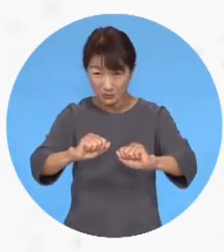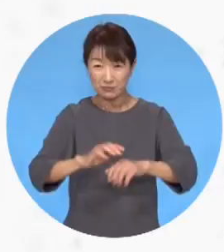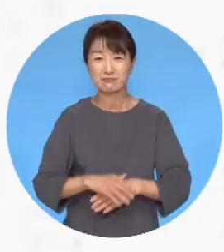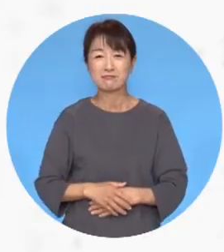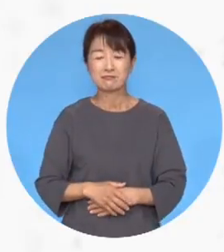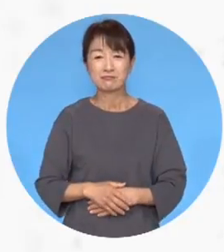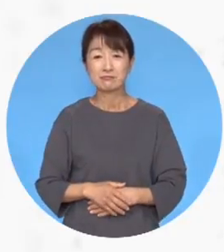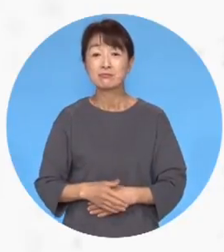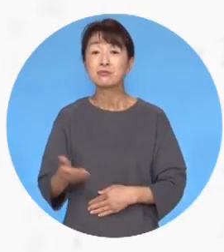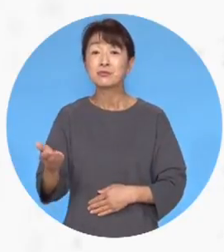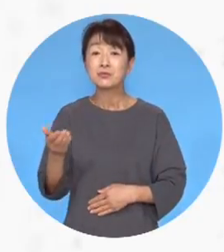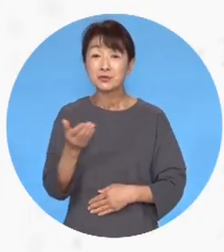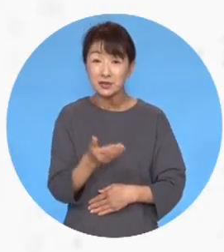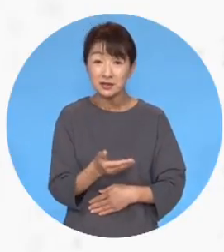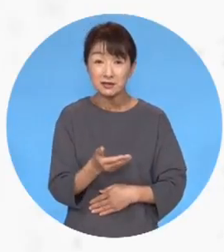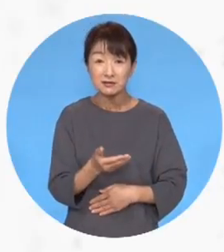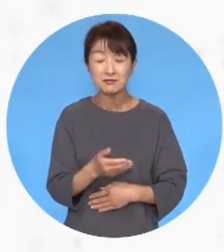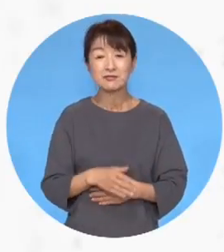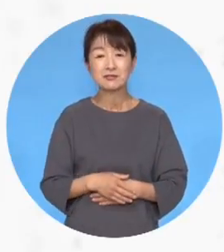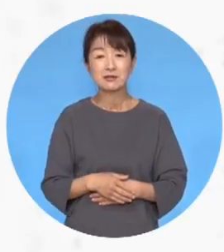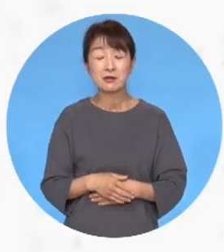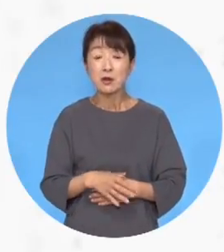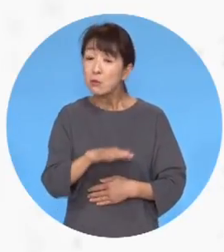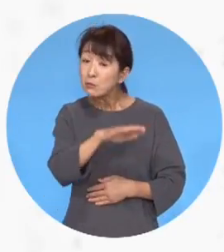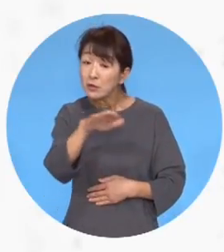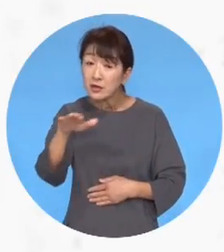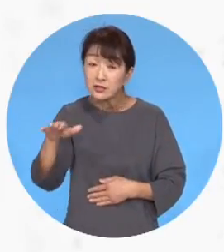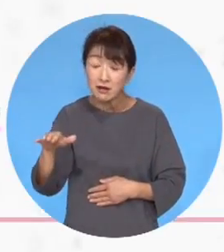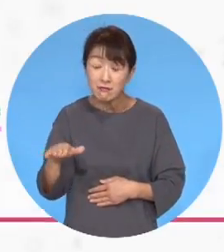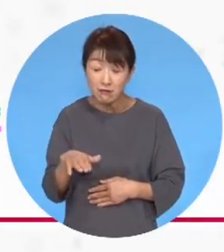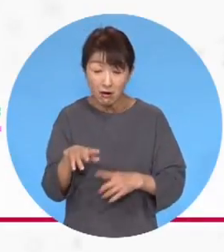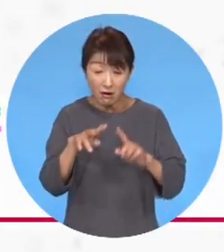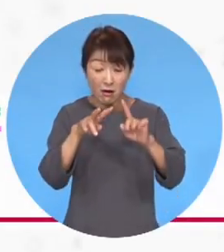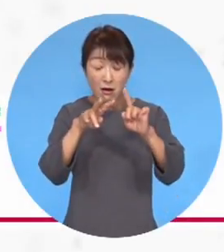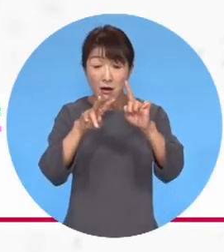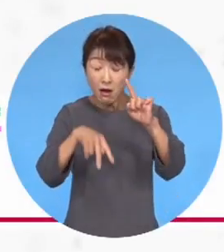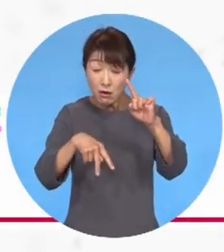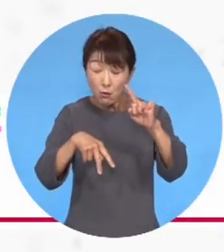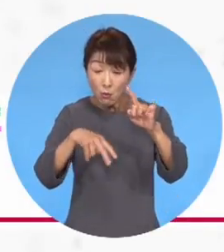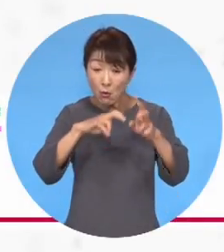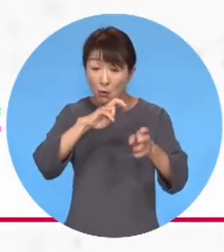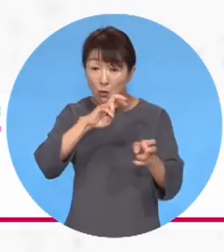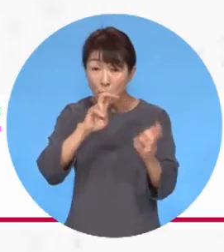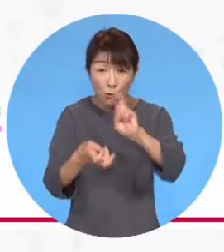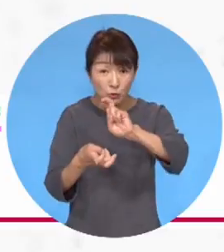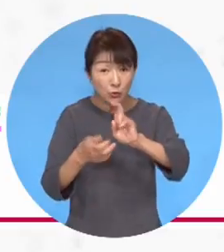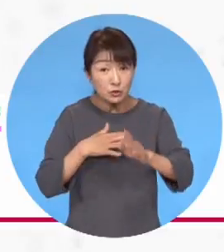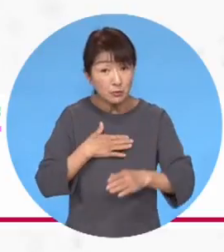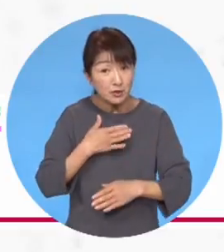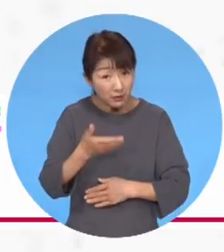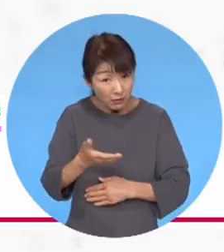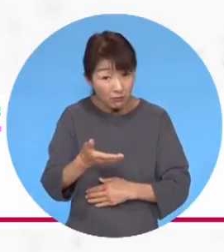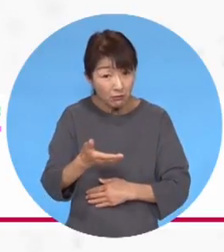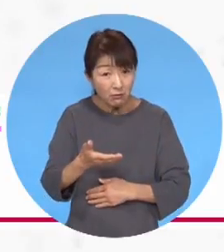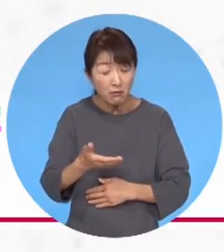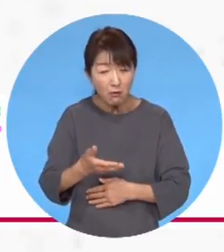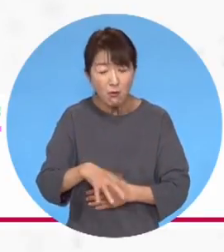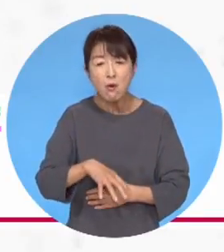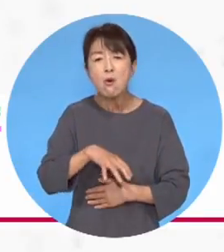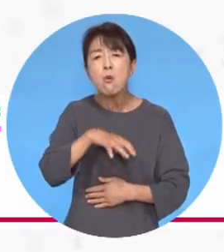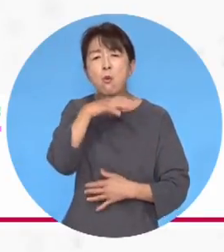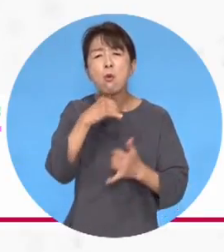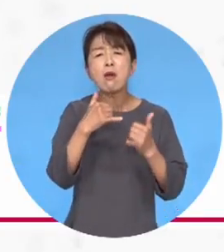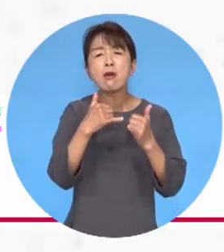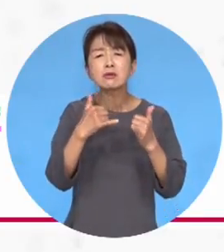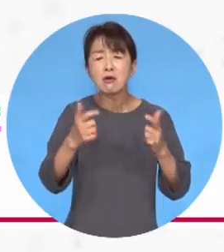では続いての話題です。皆さんは介護ロボットを知っていますか？高齢化が進み